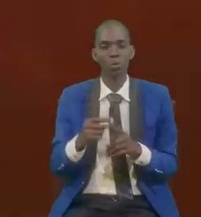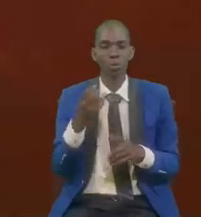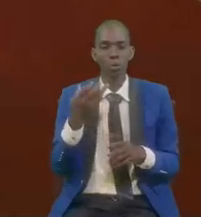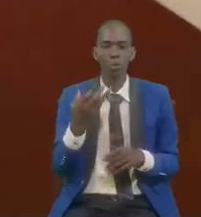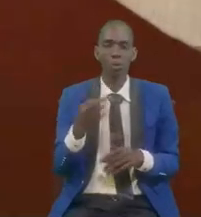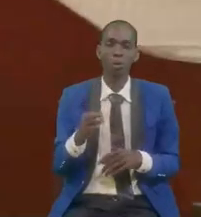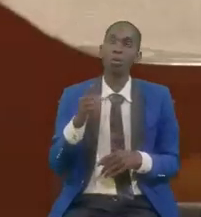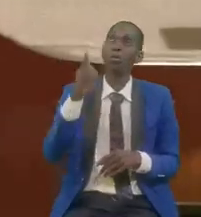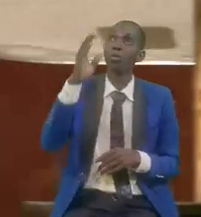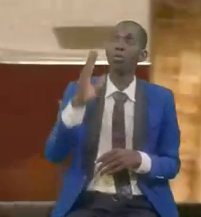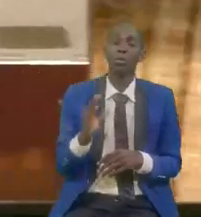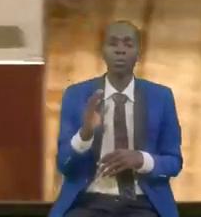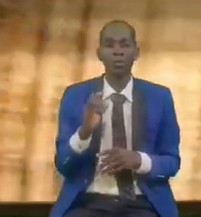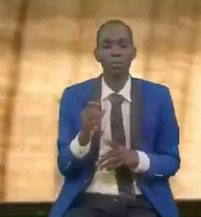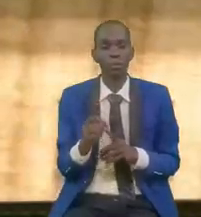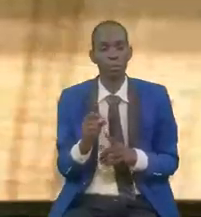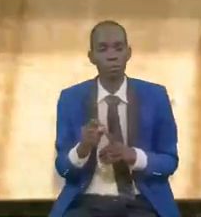Dieu